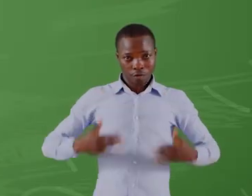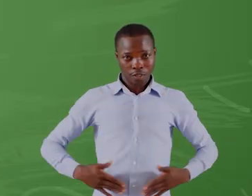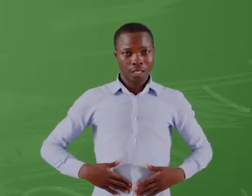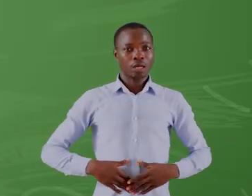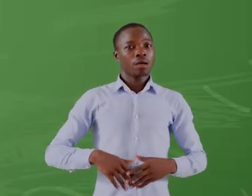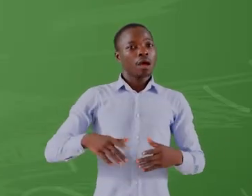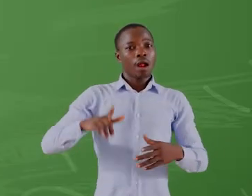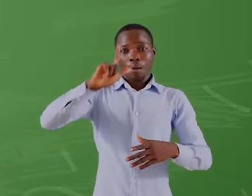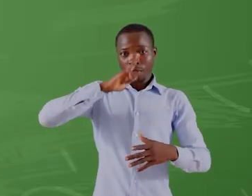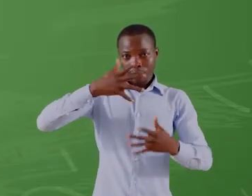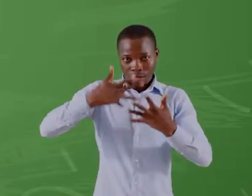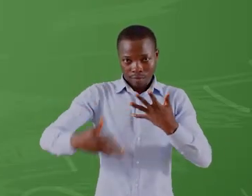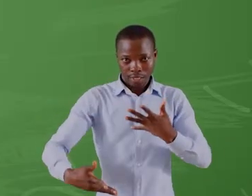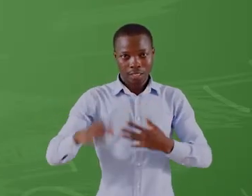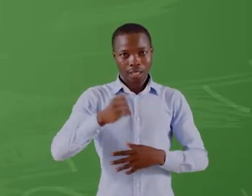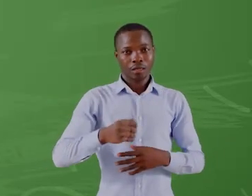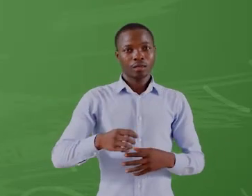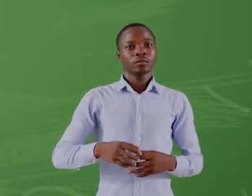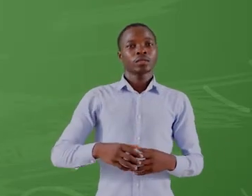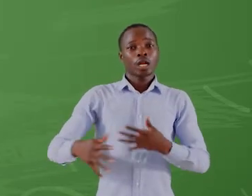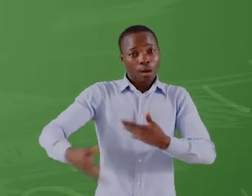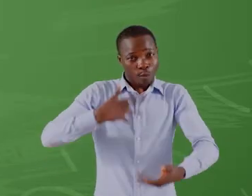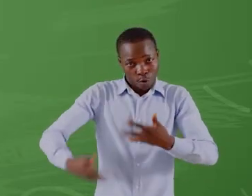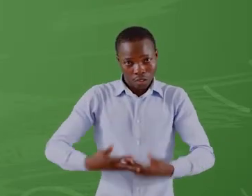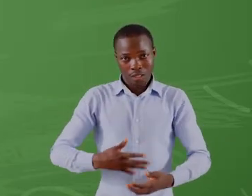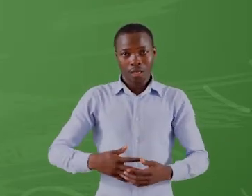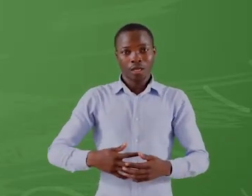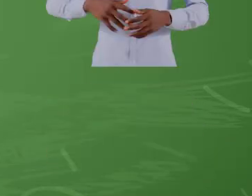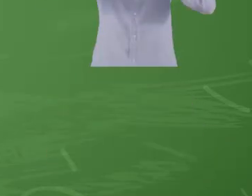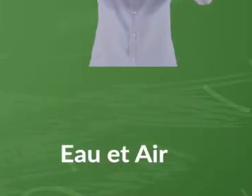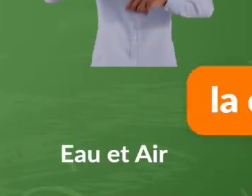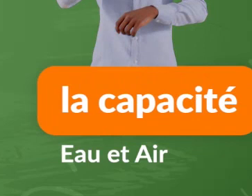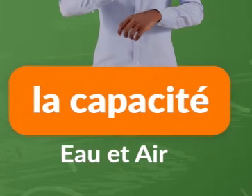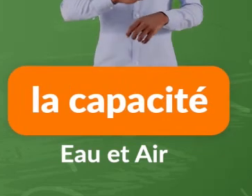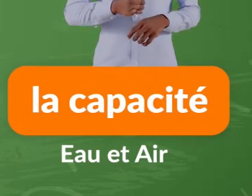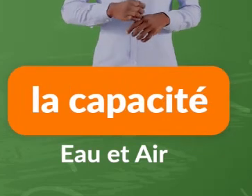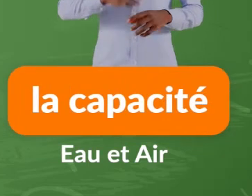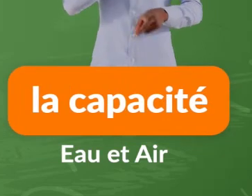la perméabilité, la porosité, la capacité de